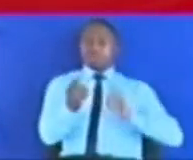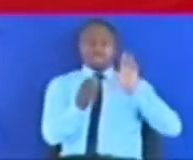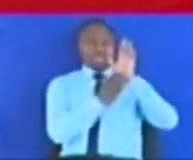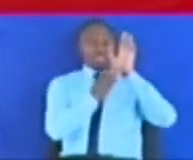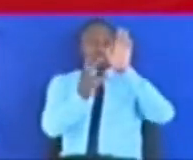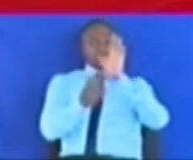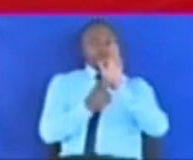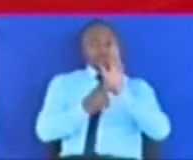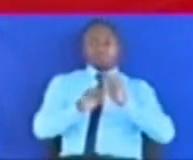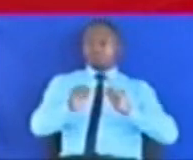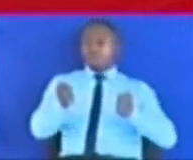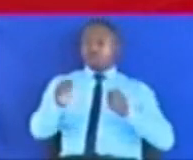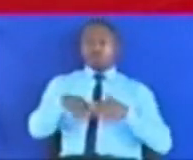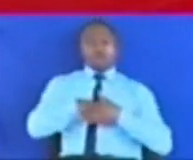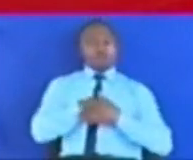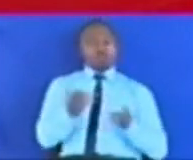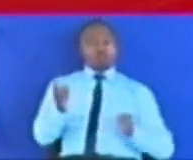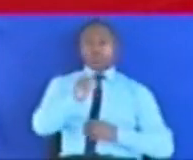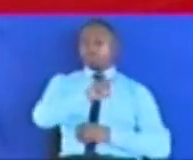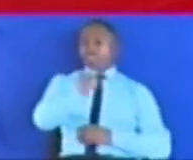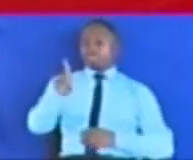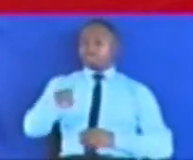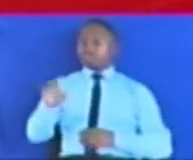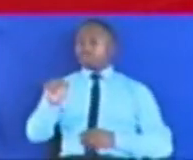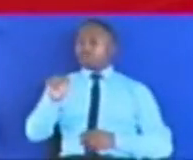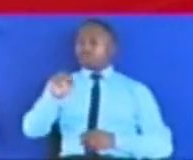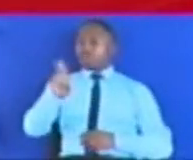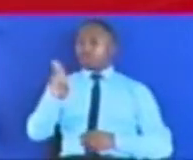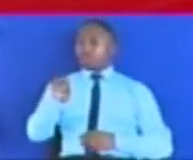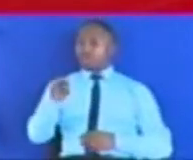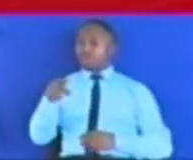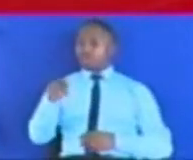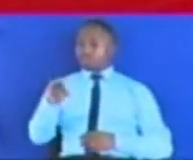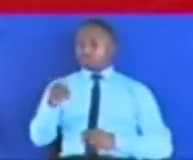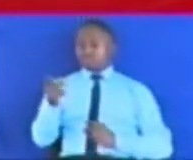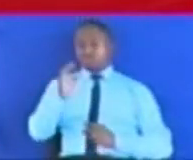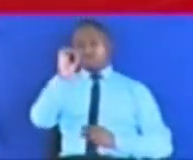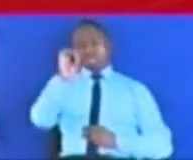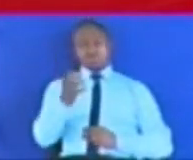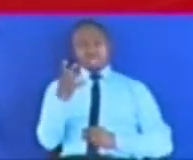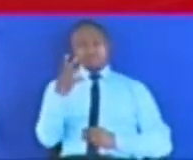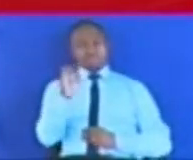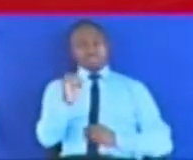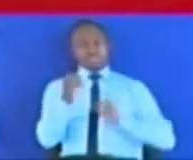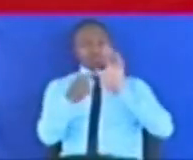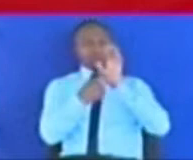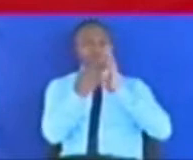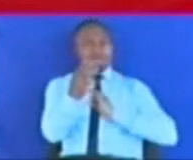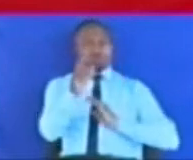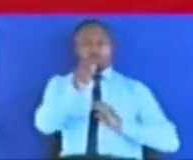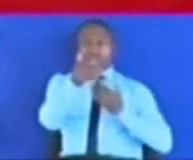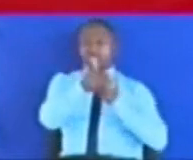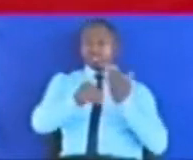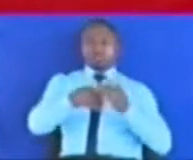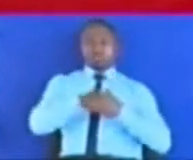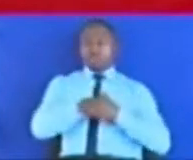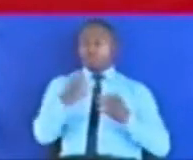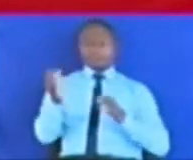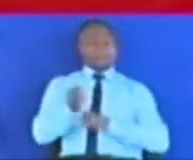6197 havina zahanati. Na kwa hiyo ni 50.3% ya wananchi hawa hawana huduma